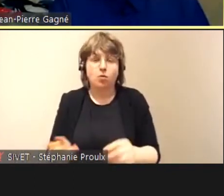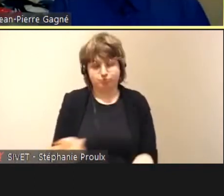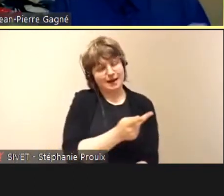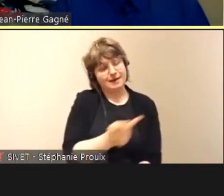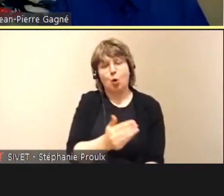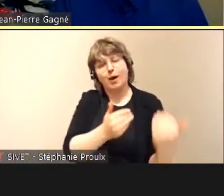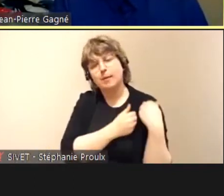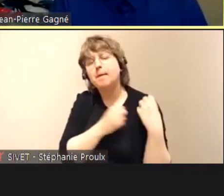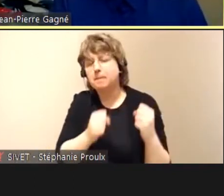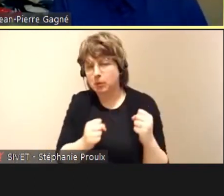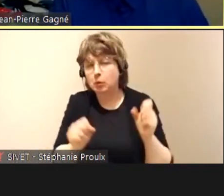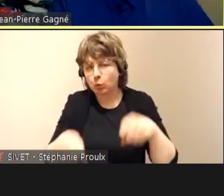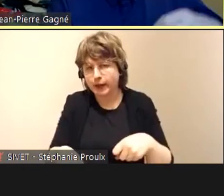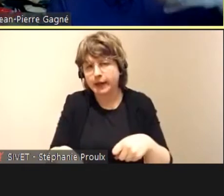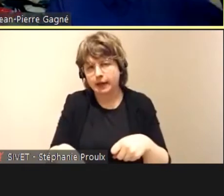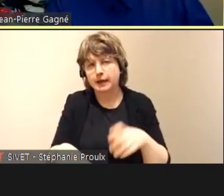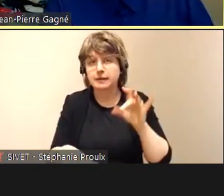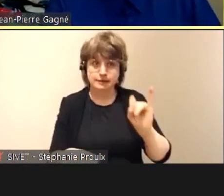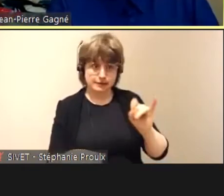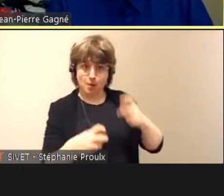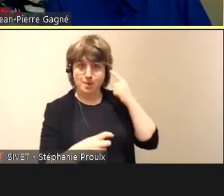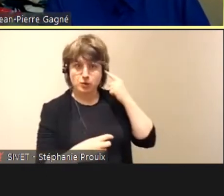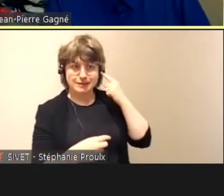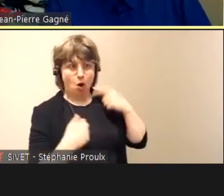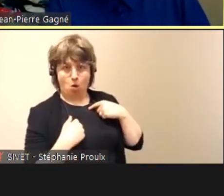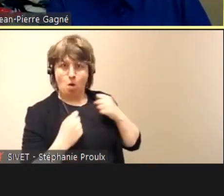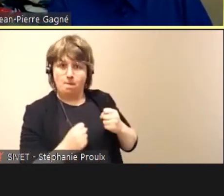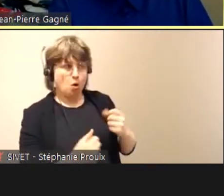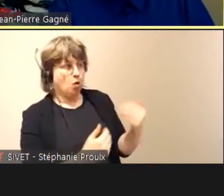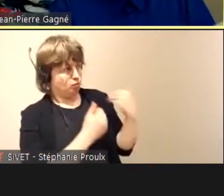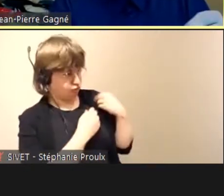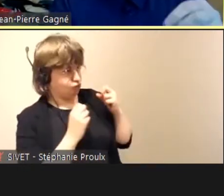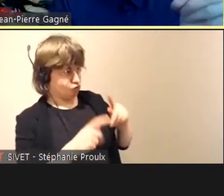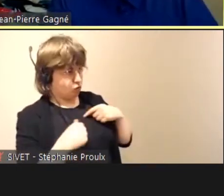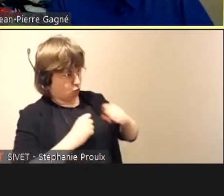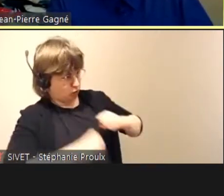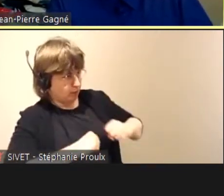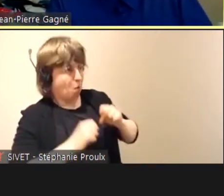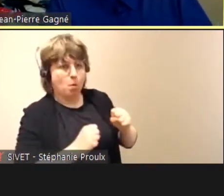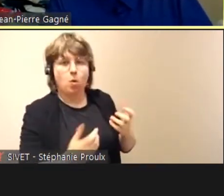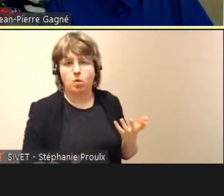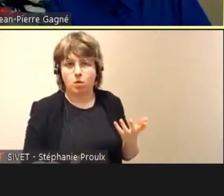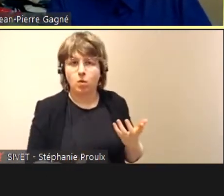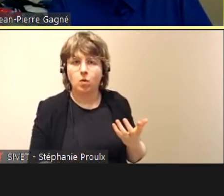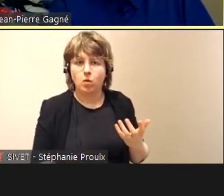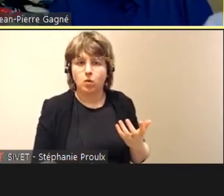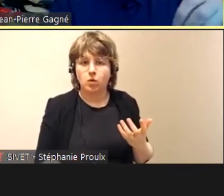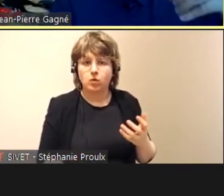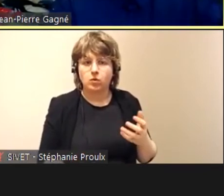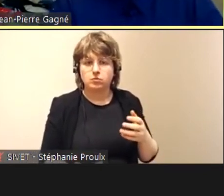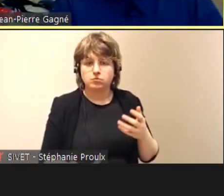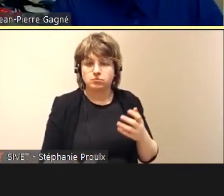à une perte d'audition. Ça peut être dû au fait que la personne pour qui le signal est